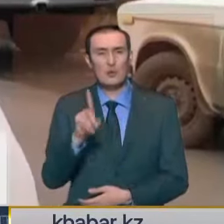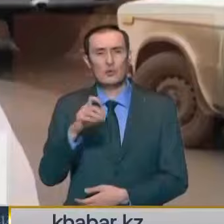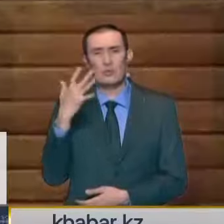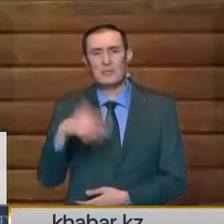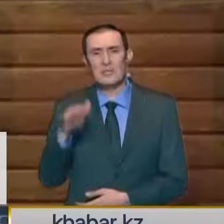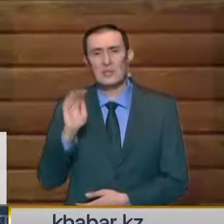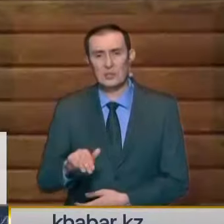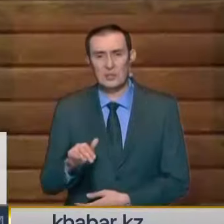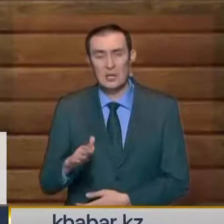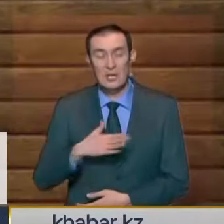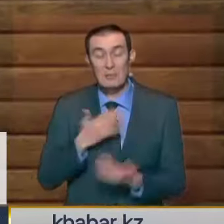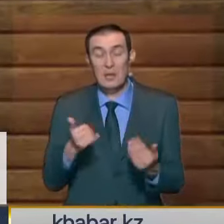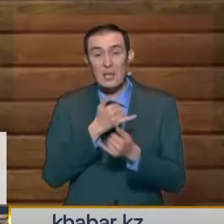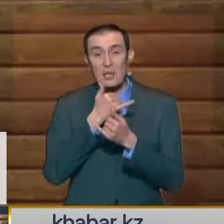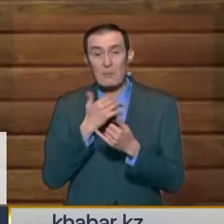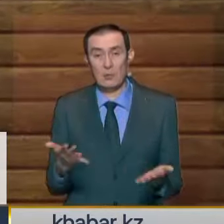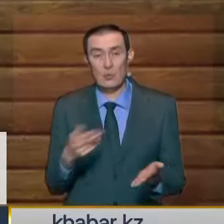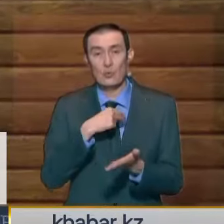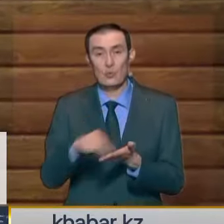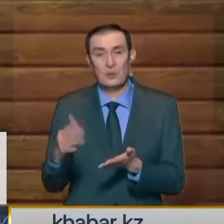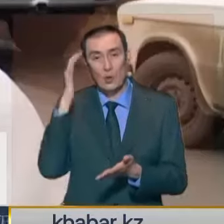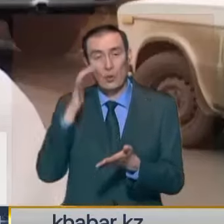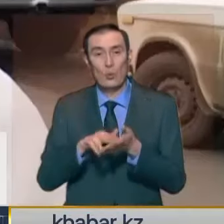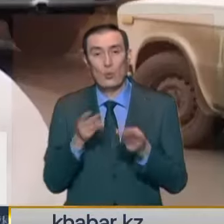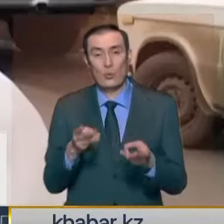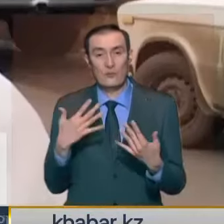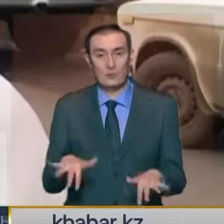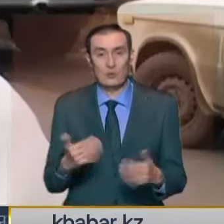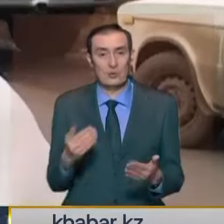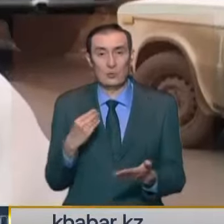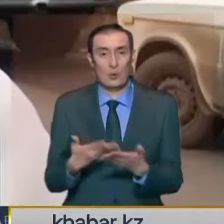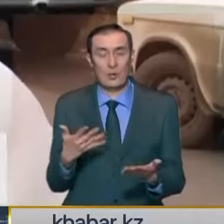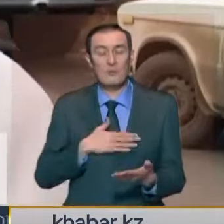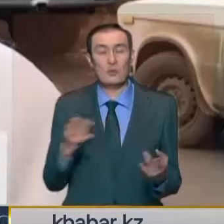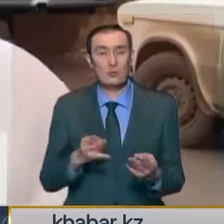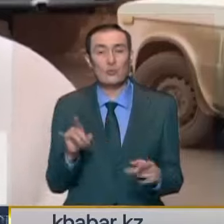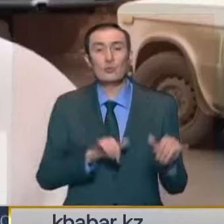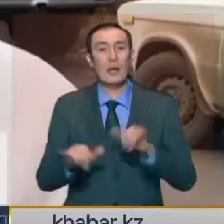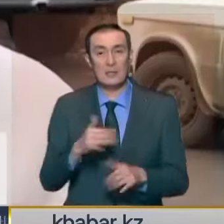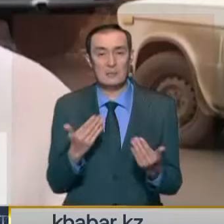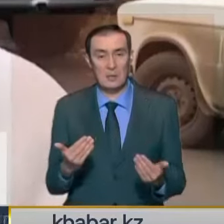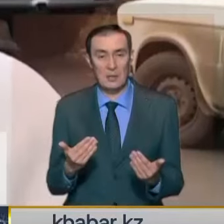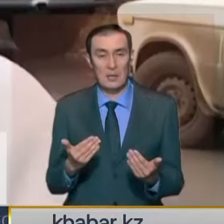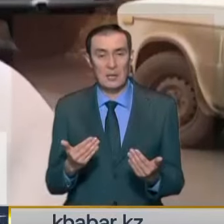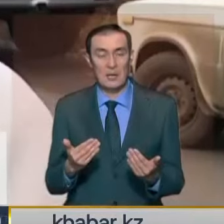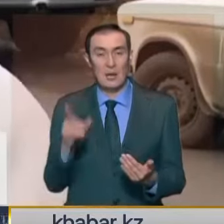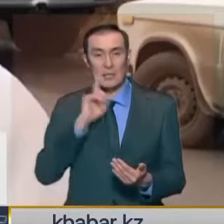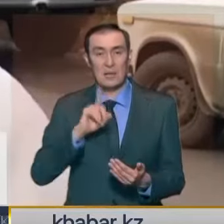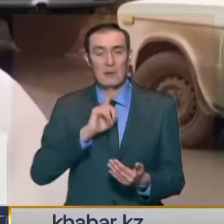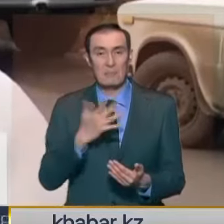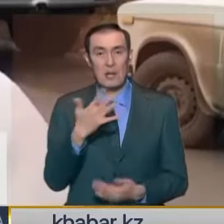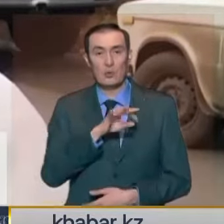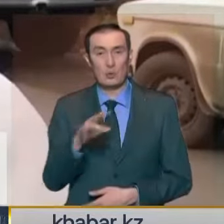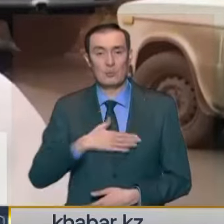150 Я не могу сейчас себе позволить купить уголь уголь сейчас тоже нынче дорого и мне надо где-то брать хотя бы